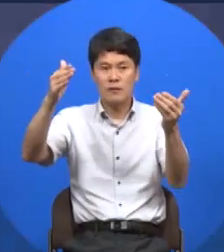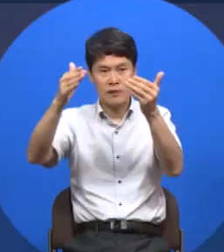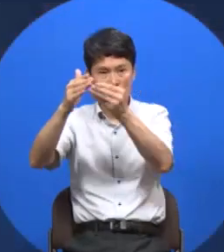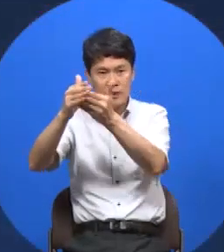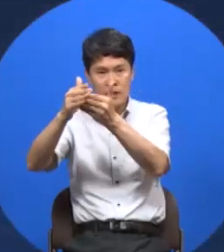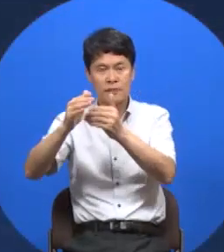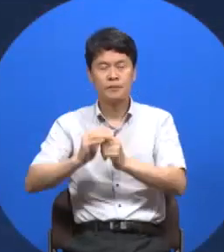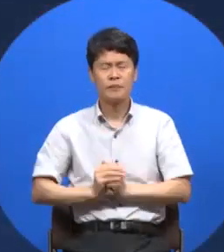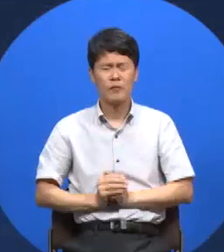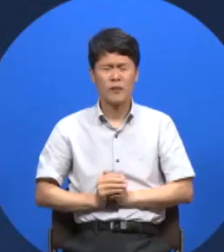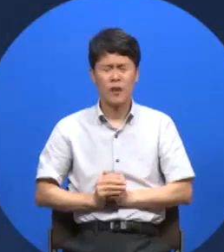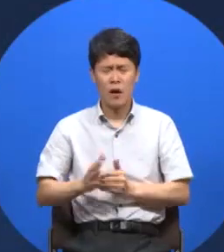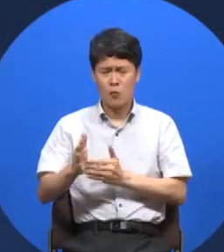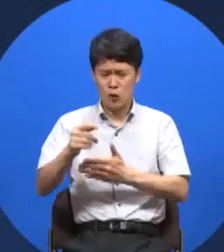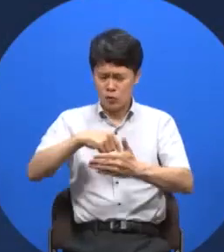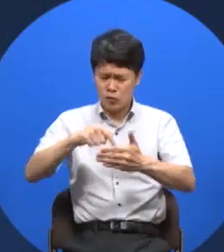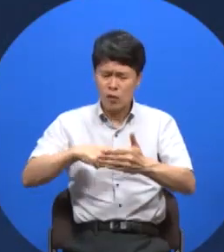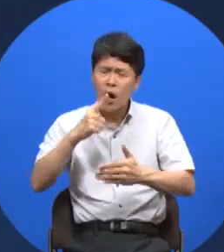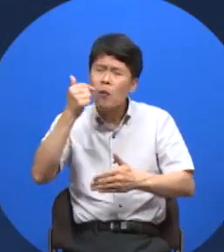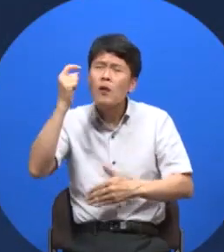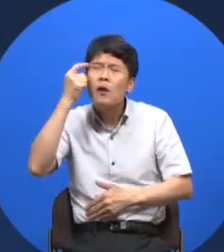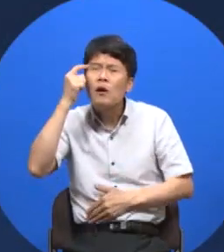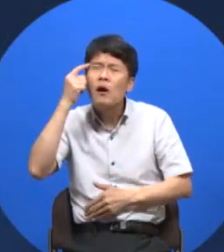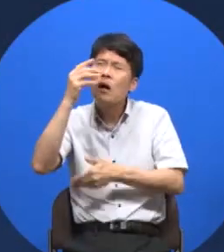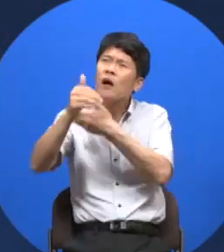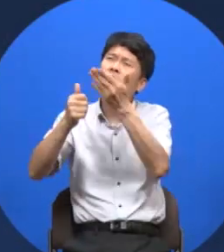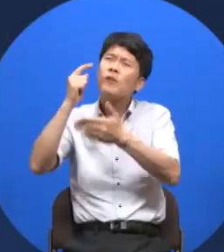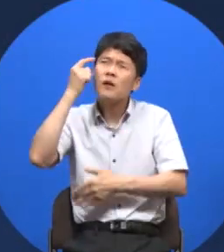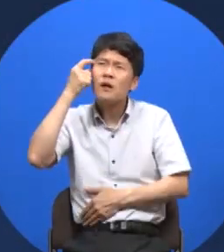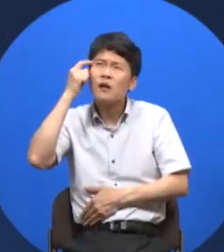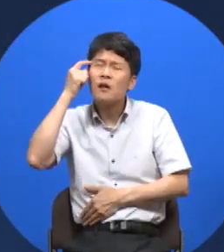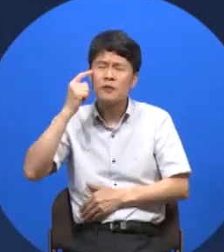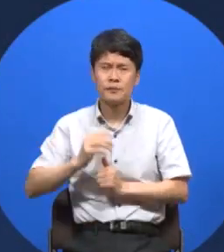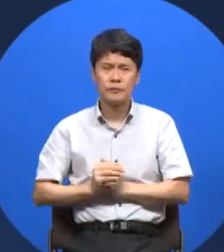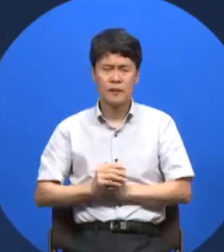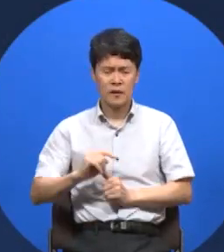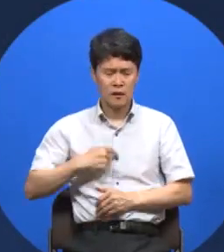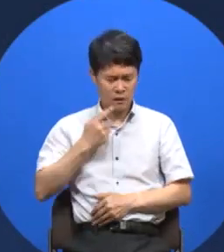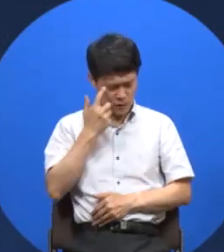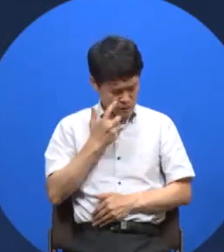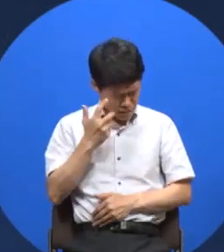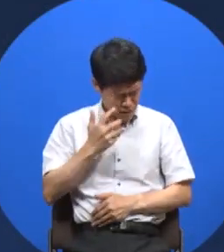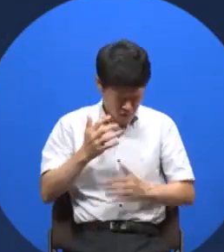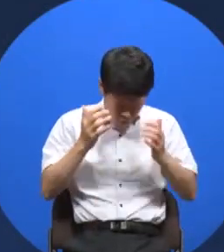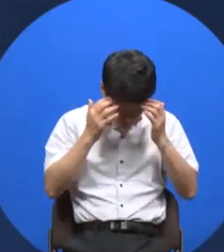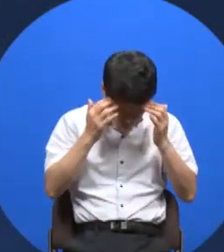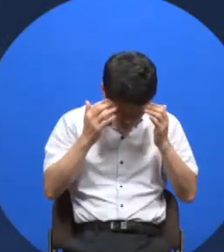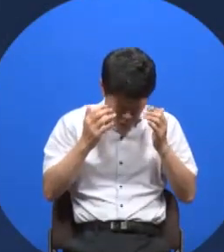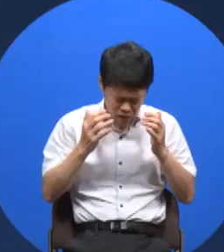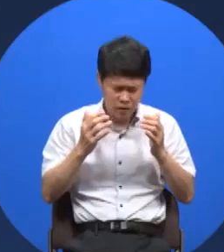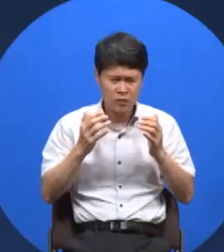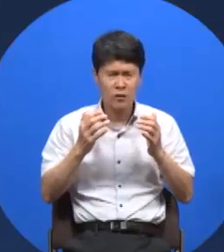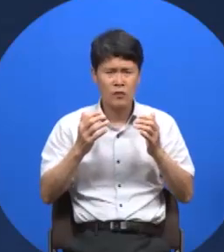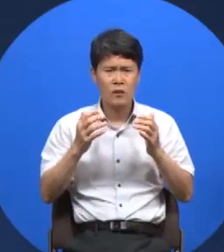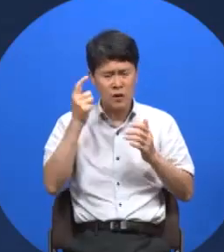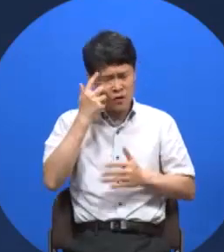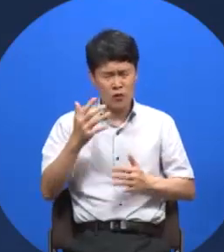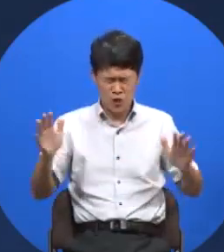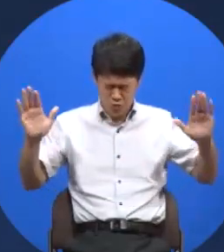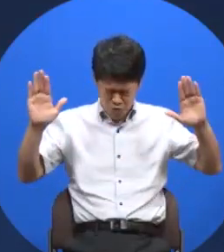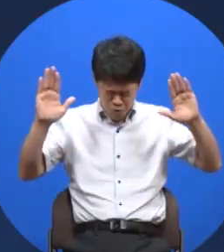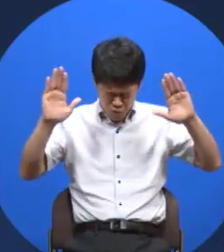물고기 뱃속에 들어가서 아버지 생각을 해요. 하나님 생각을 합니다. 자기의 영혼이 곤고했던 영혼의 어두운